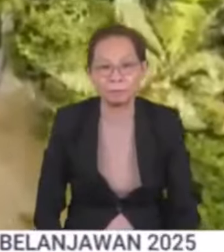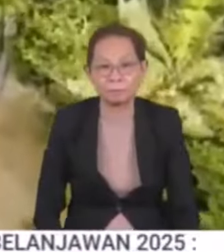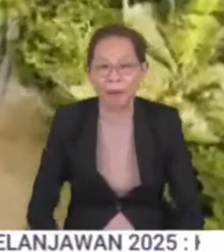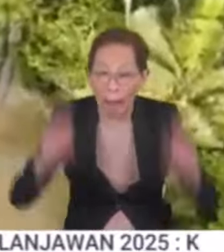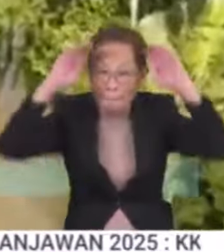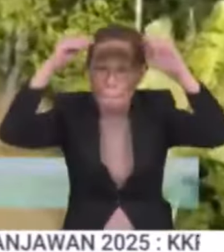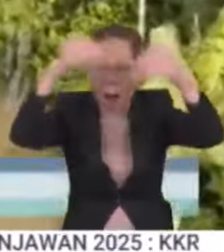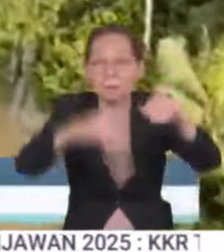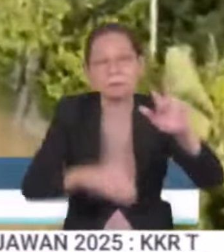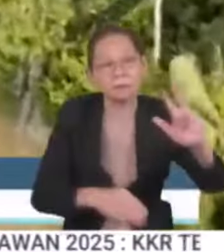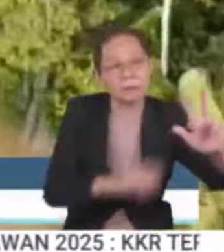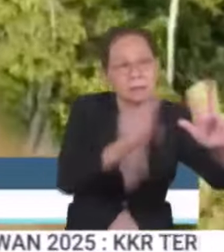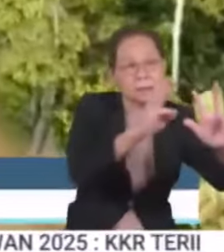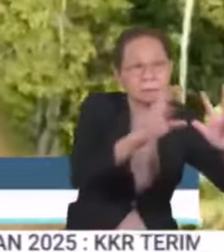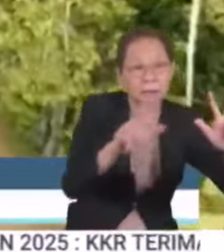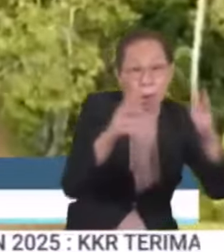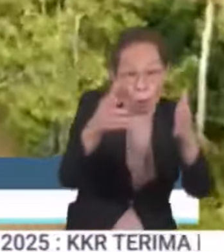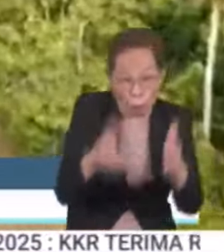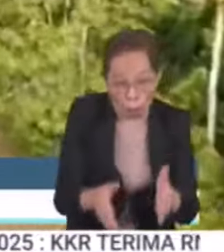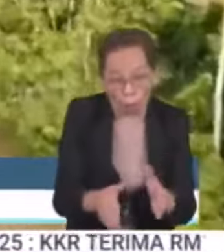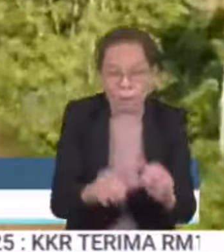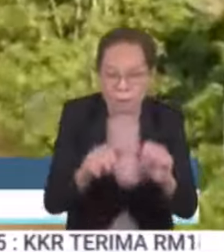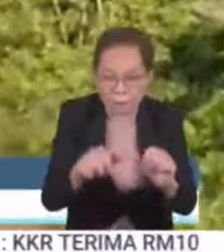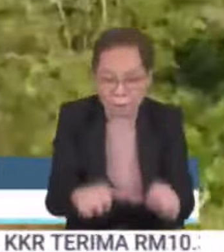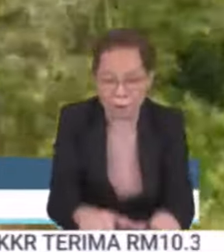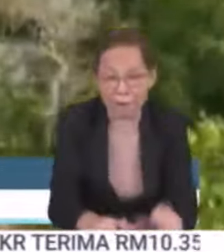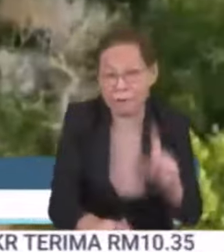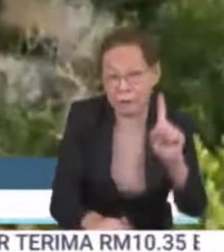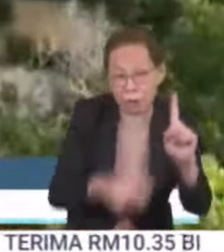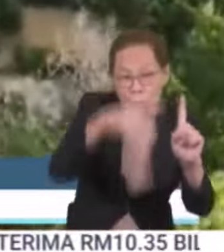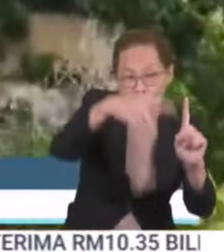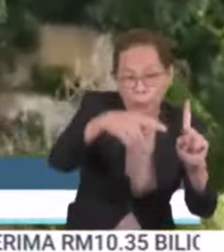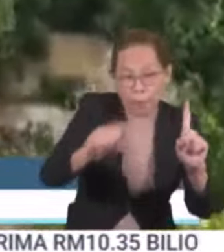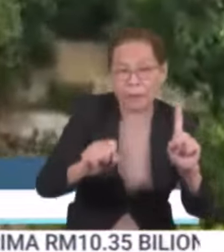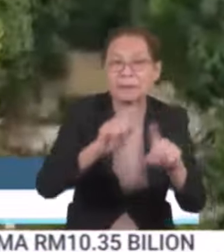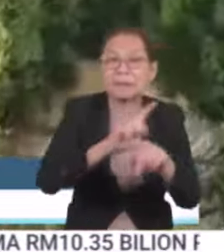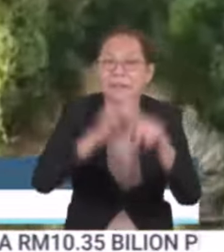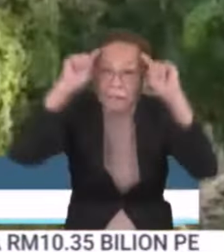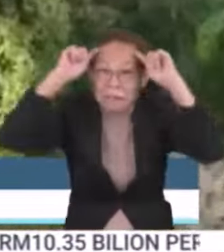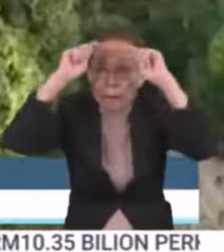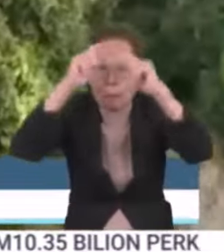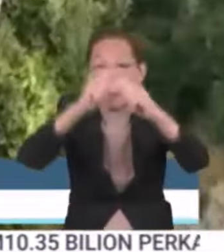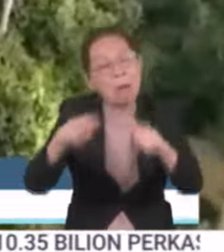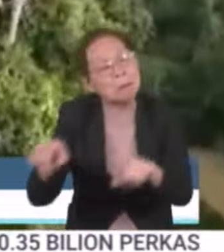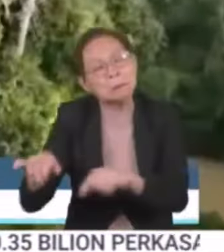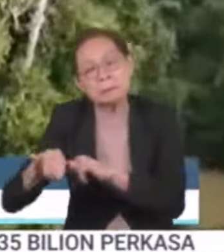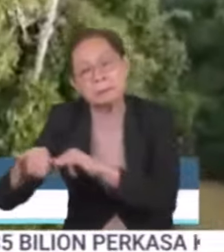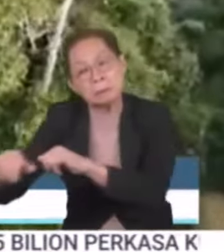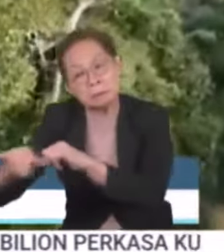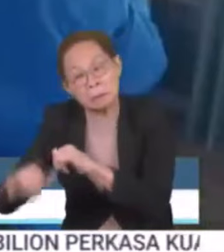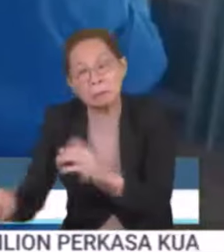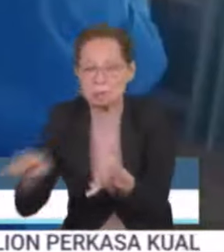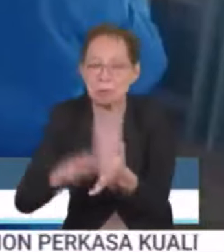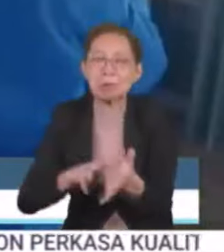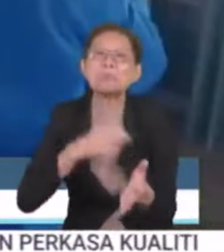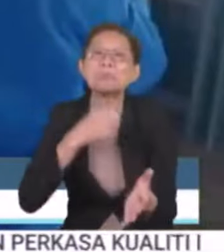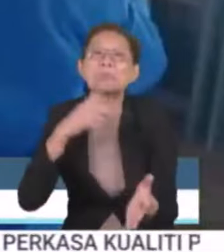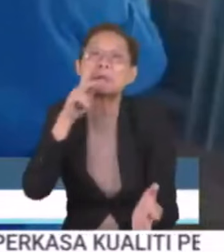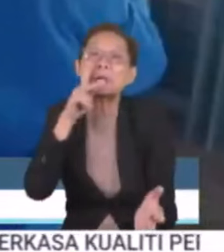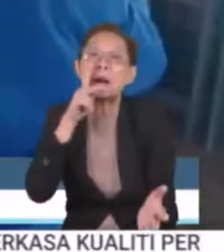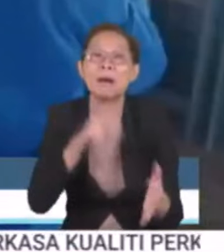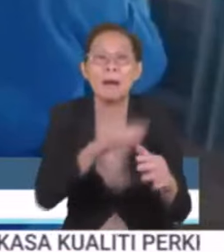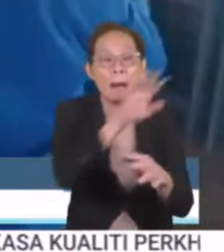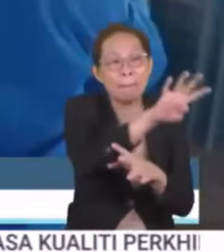sementara di Pahang 363 orang masih berlindung di satu PPS di temerloh keadaan sama turut direkodkan di Kedah